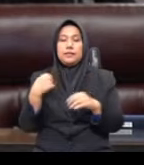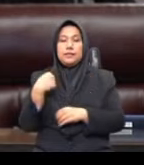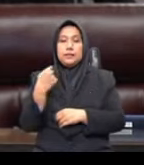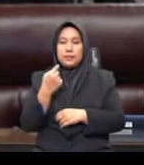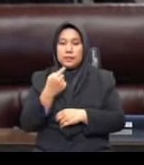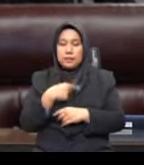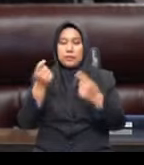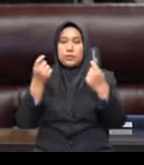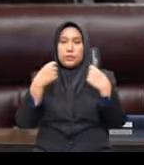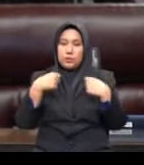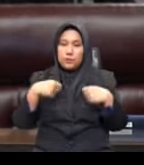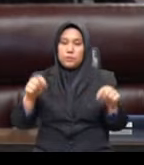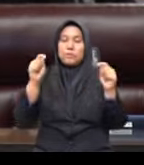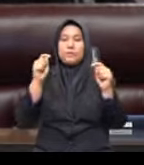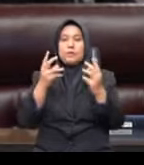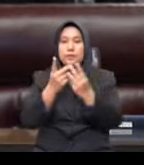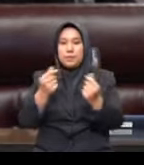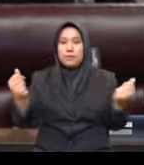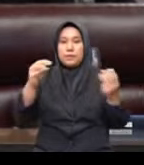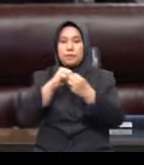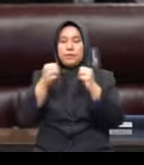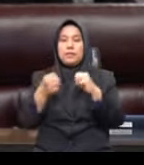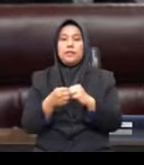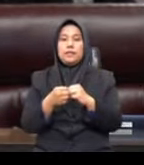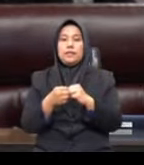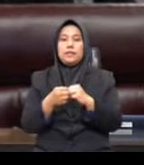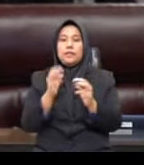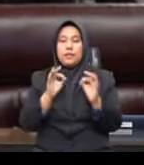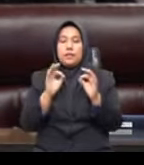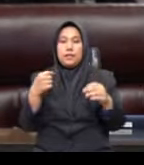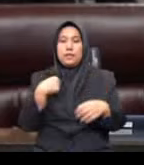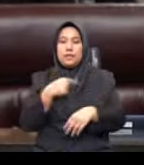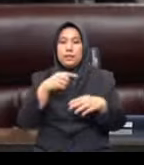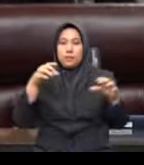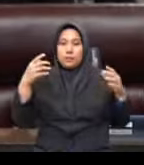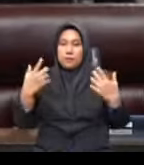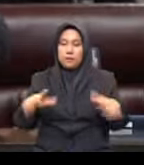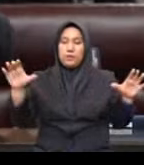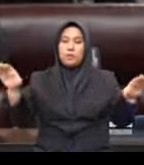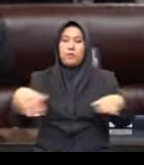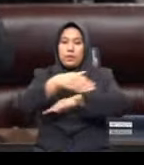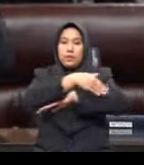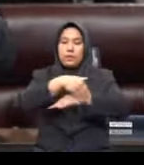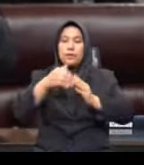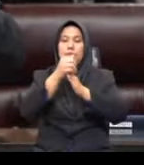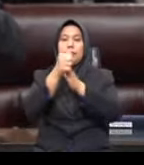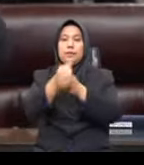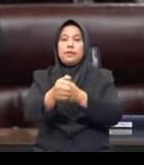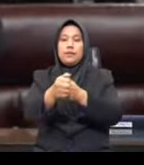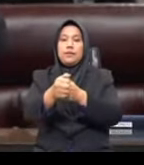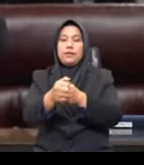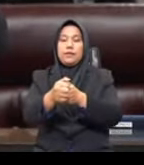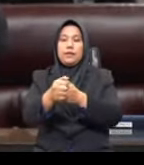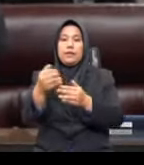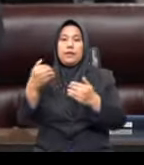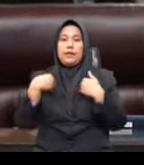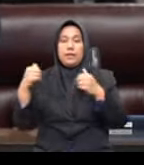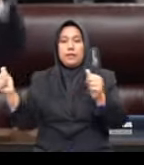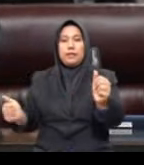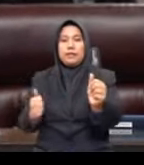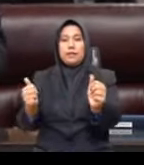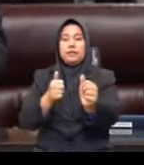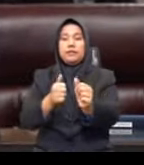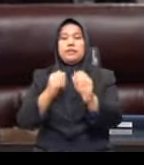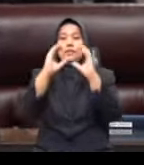kita Cuba mengatasi ya bilaana kita sudah laksanakan garis panduan ni tentu akan ada susulan kepada cara